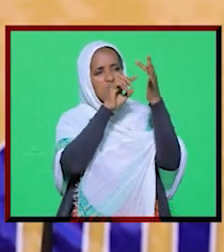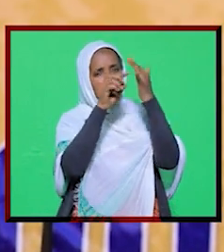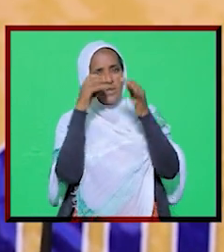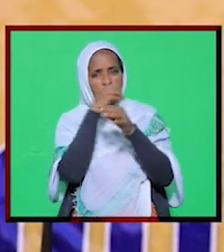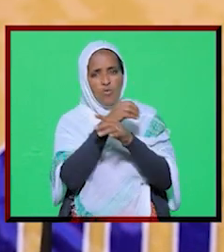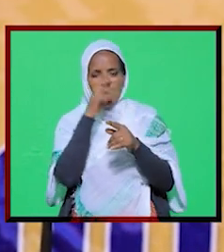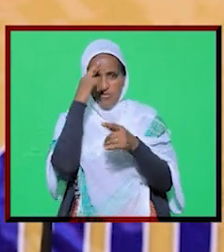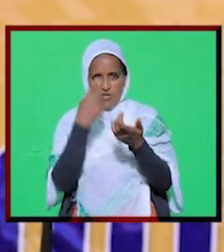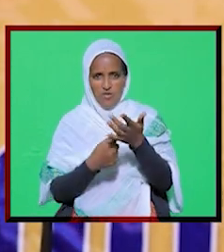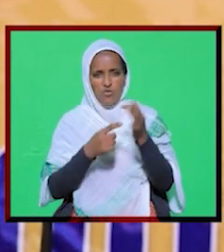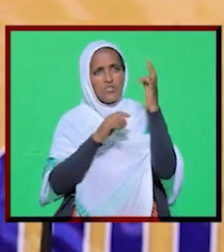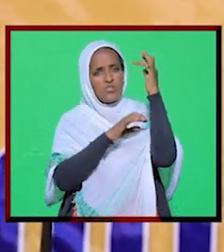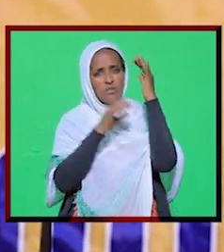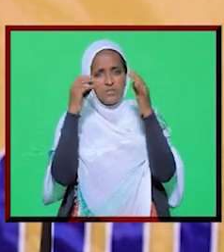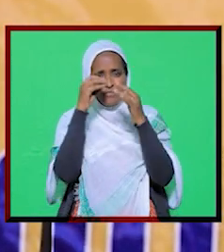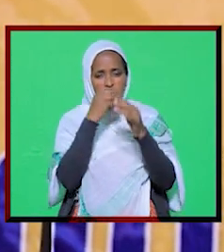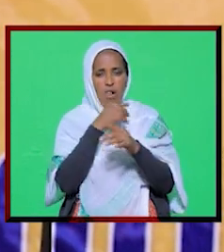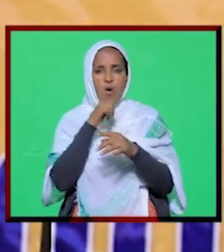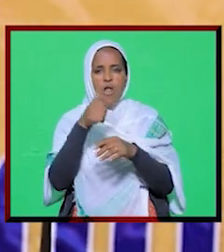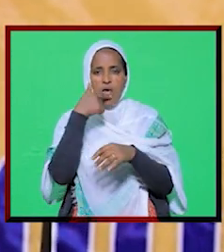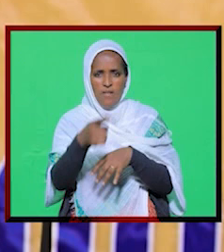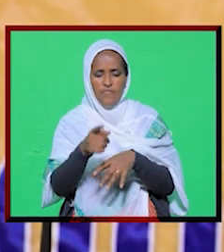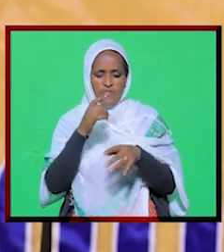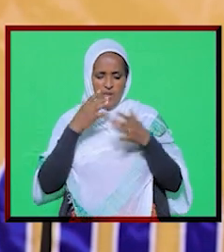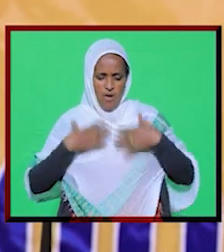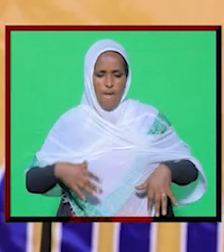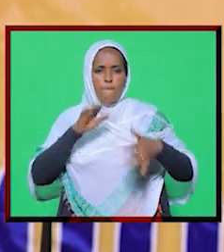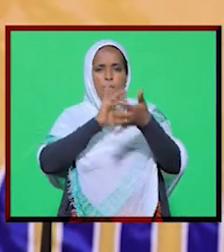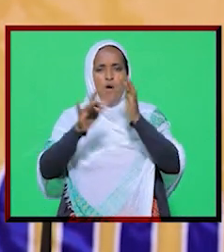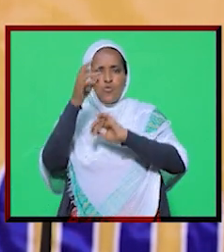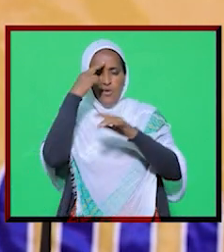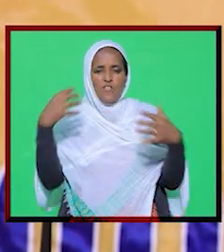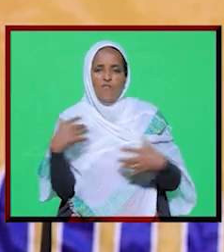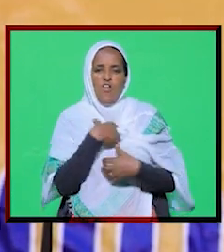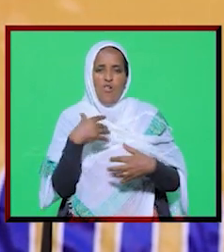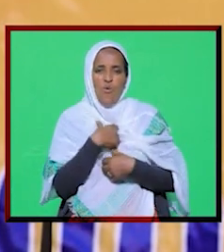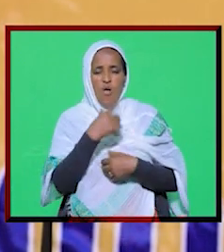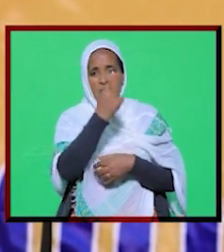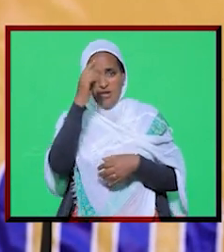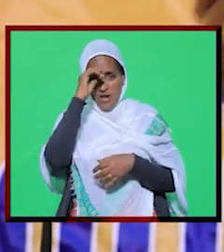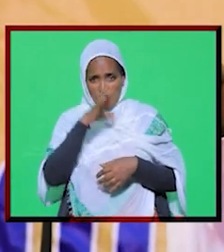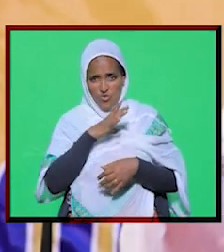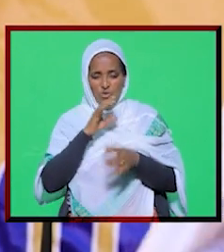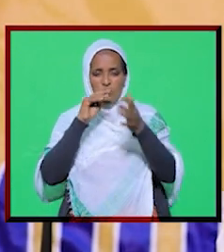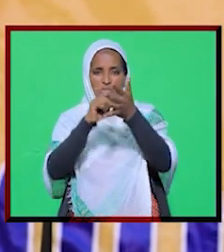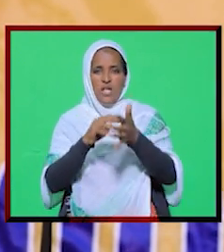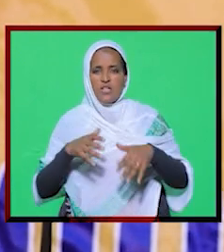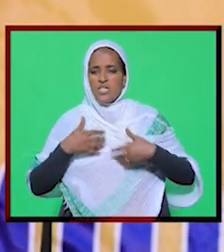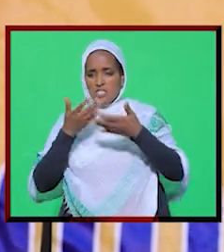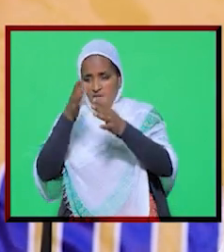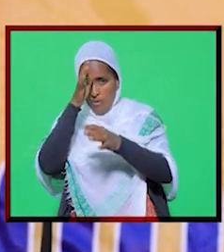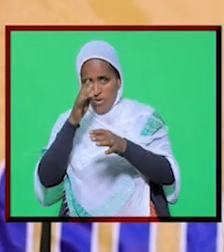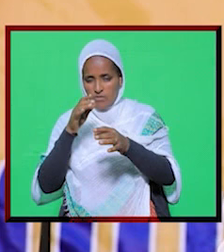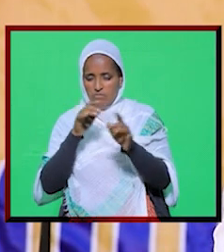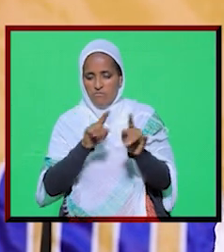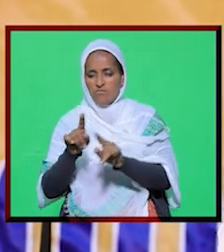ነው። እጸ በለስን በላሁ አይደለም ግን ያለው፣ ራቁቴን ስለሆንኩ ፈራሁ ተሸሸኩም። አንዳንድ ሰው ለምሳሌ ንስሐ አባቱ ዘንድ